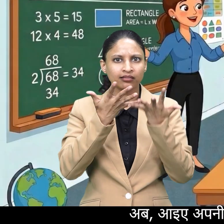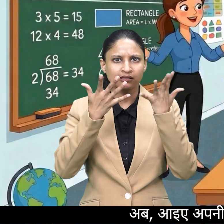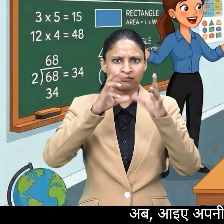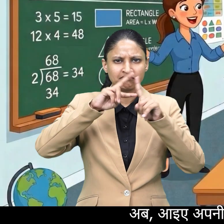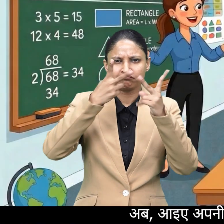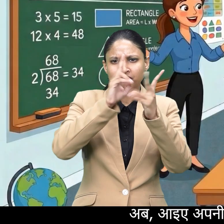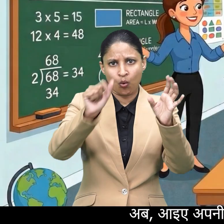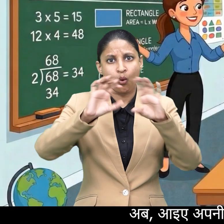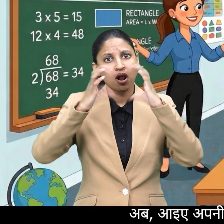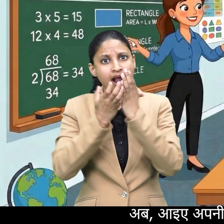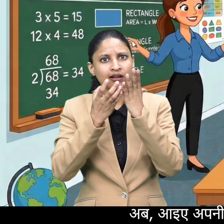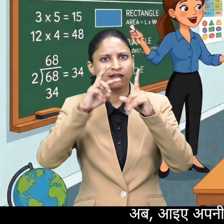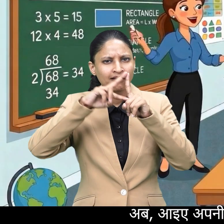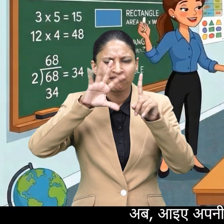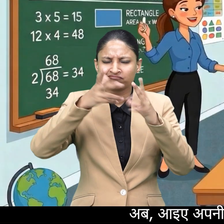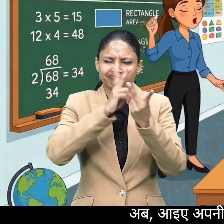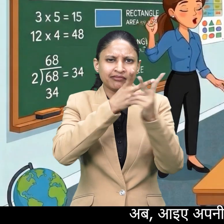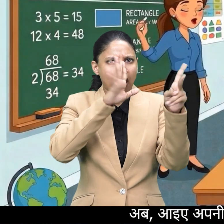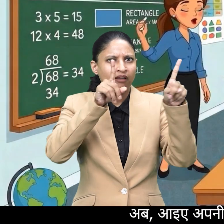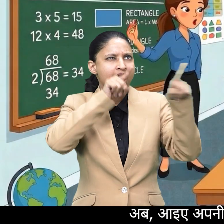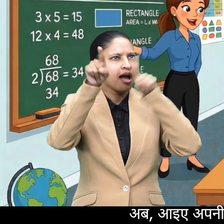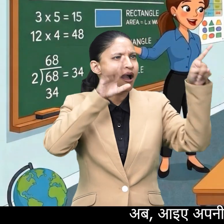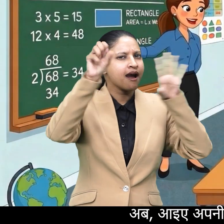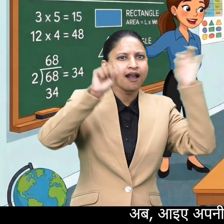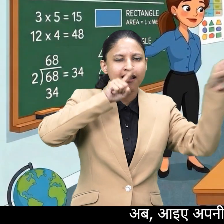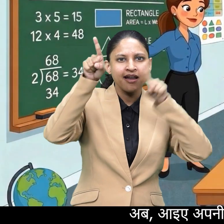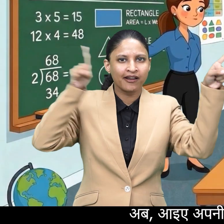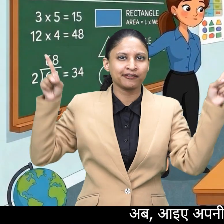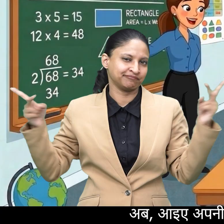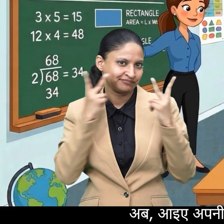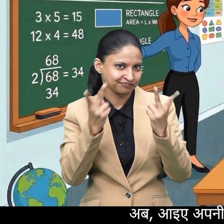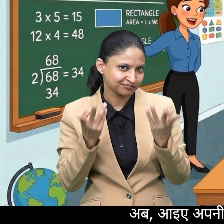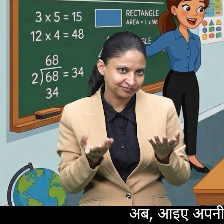अब आइए अपनी कक्षा में ही आकृति की खोज पर चलें।